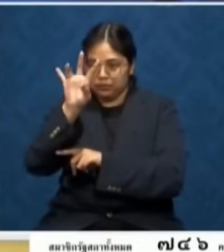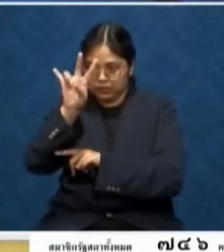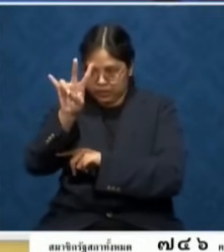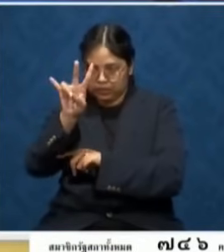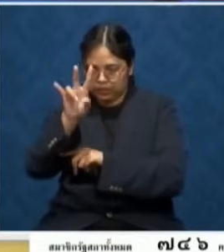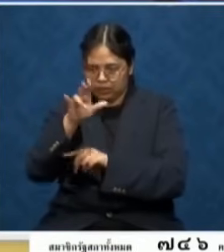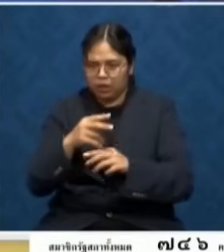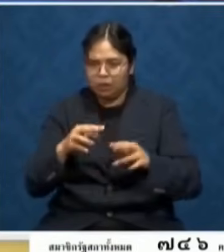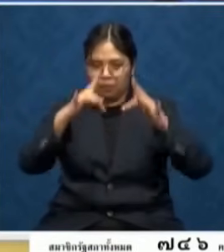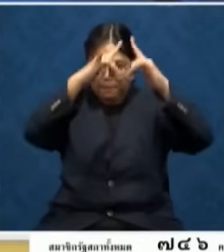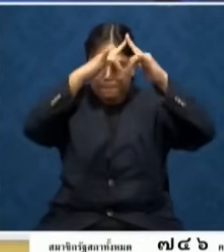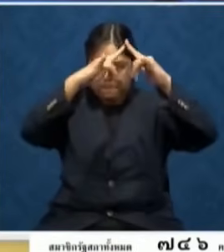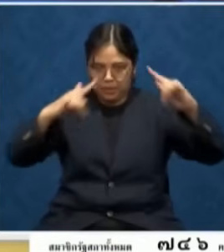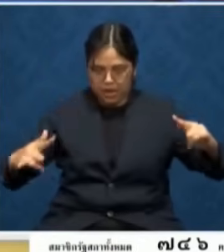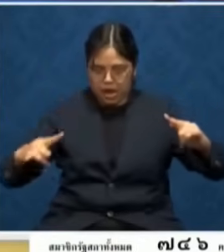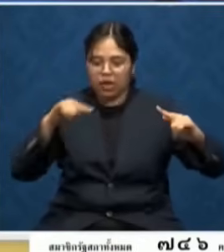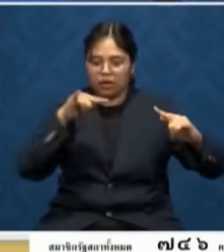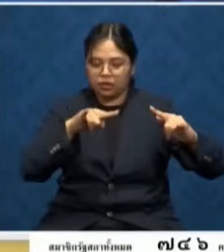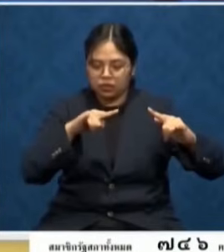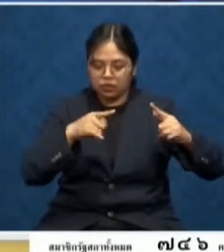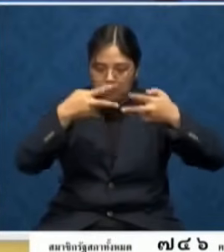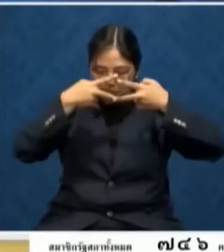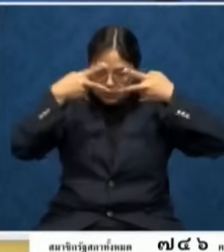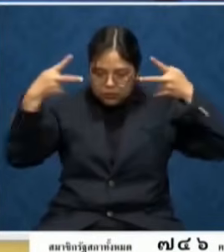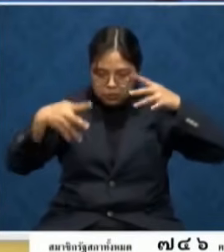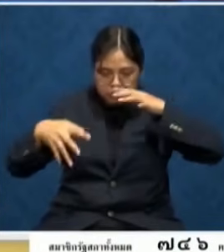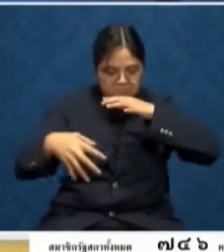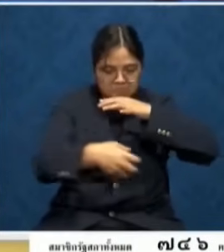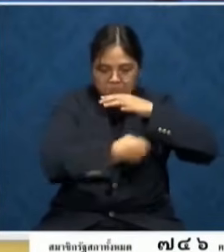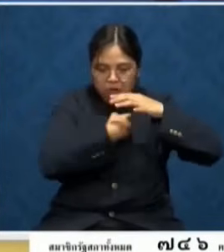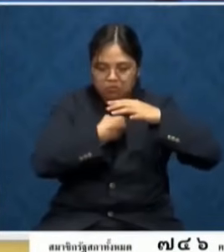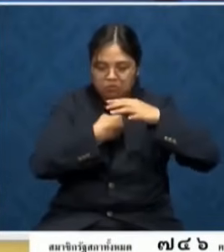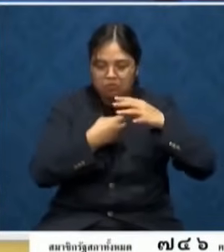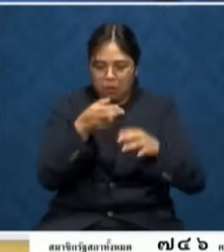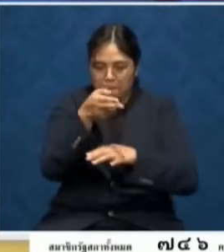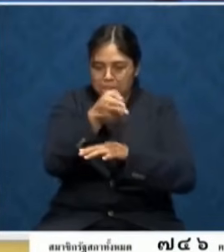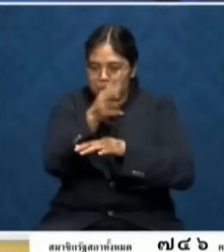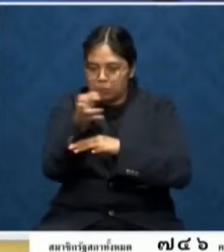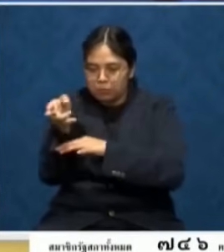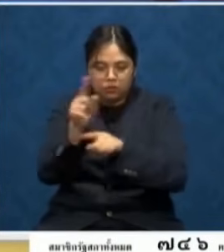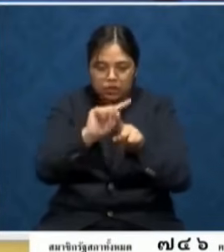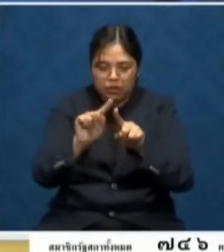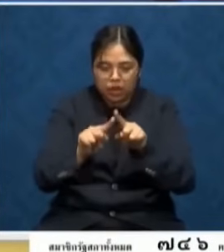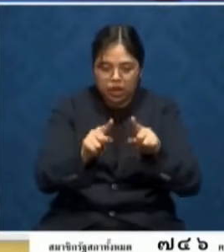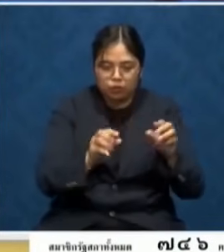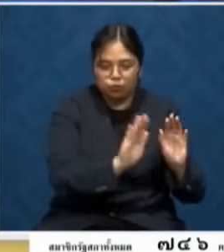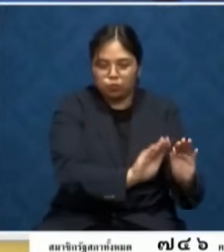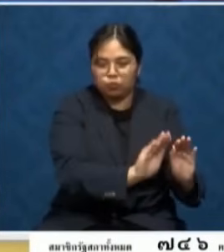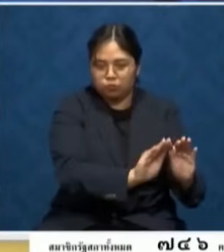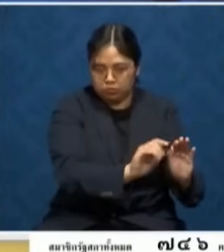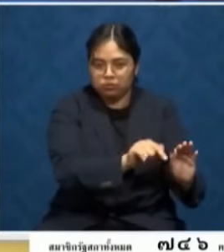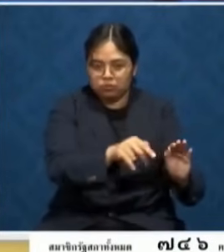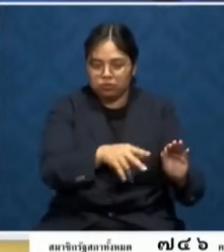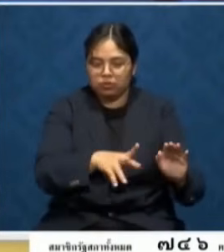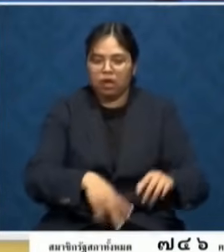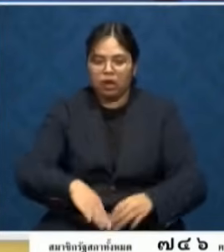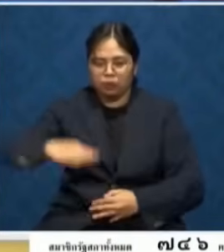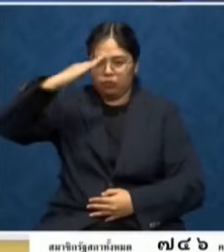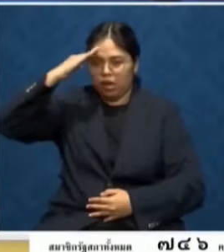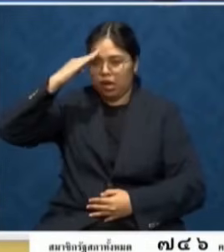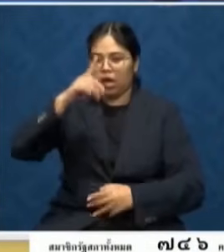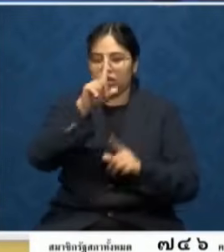ในที่นี้รู้กันเป็นครั้งแรกของการปล้นอาวุธสงครามจากค่ายทหารตาย